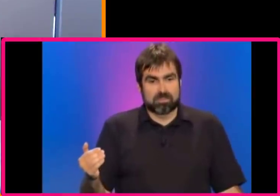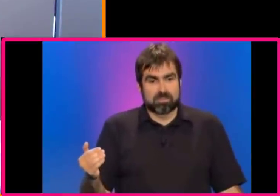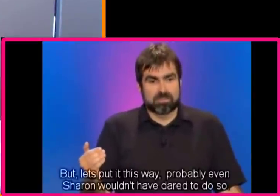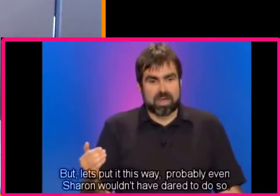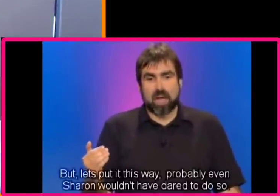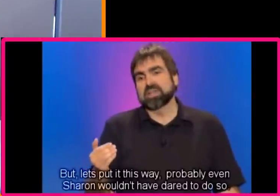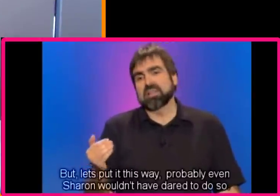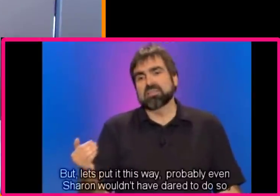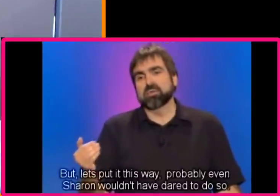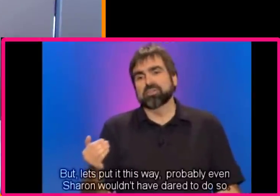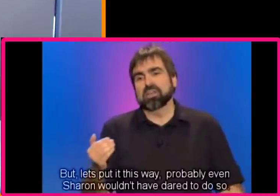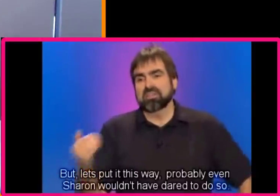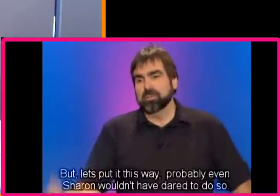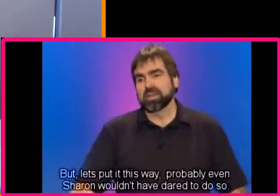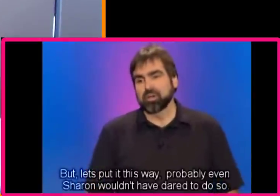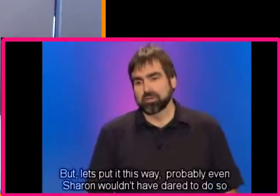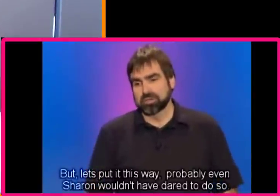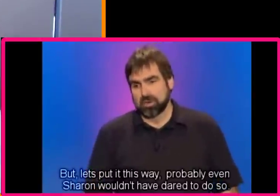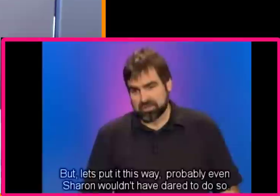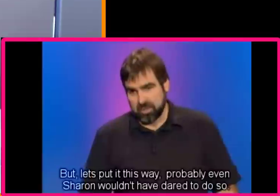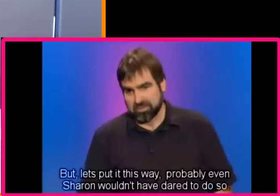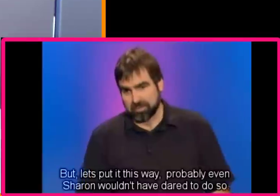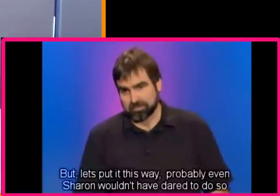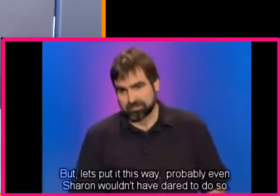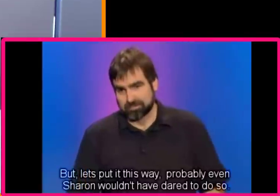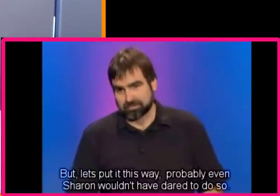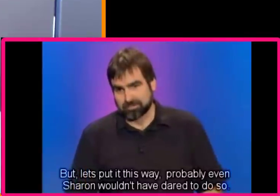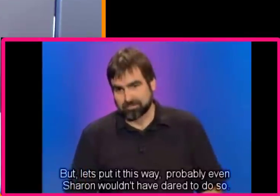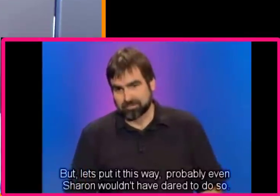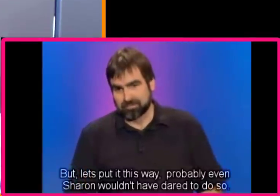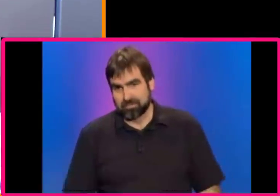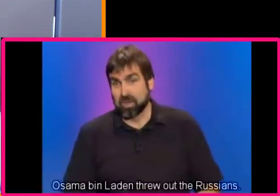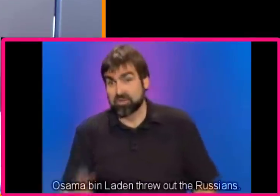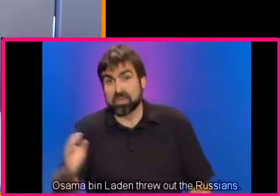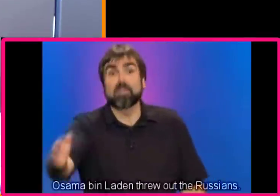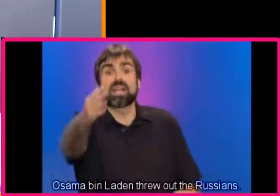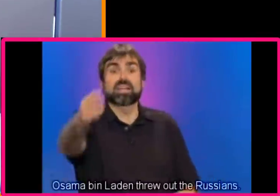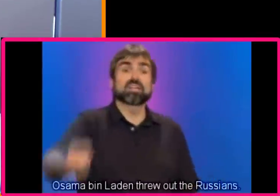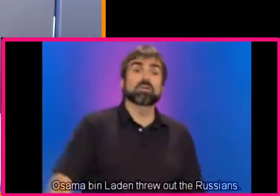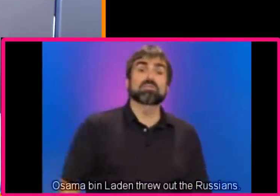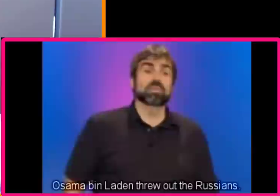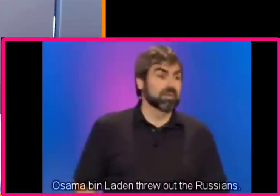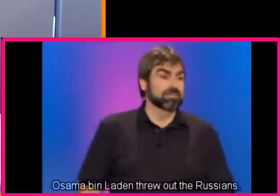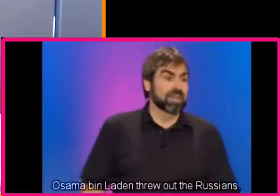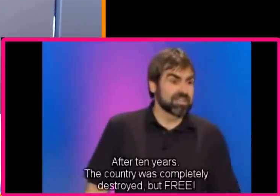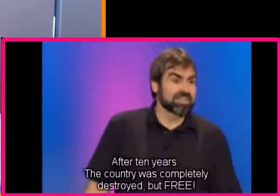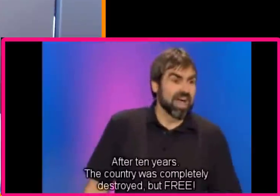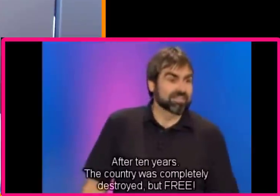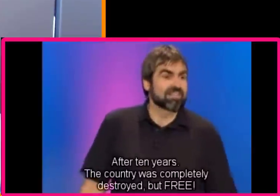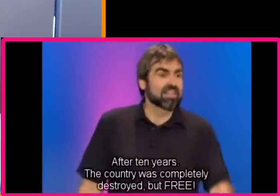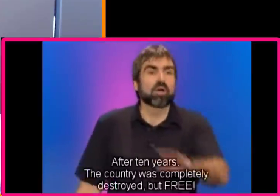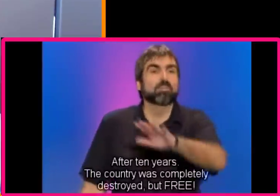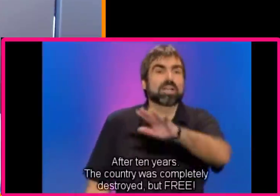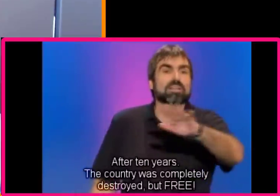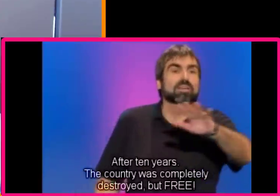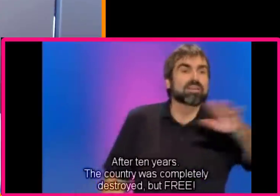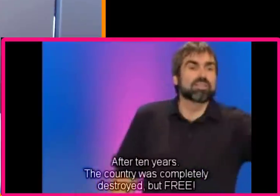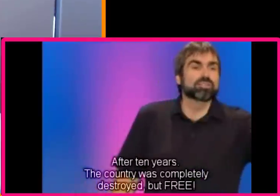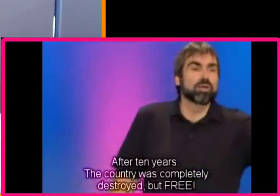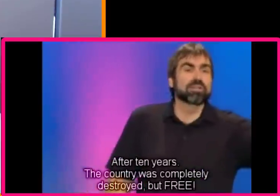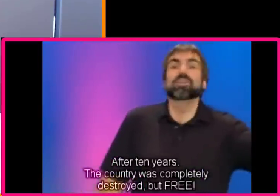aber das setzt sich wahrscheinlich nicht mal der sharon die trauern sagte sammer bin laden hat die russen vertrieb nach zehn jahren das land komplett